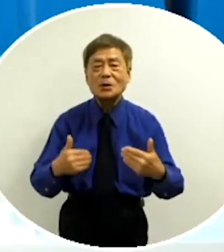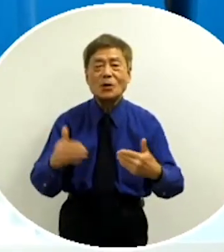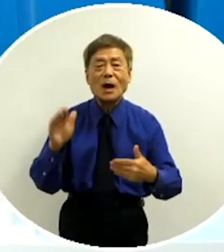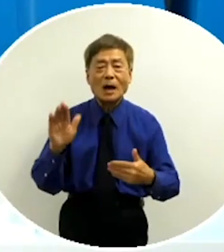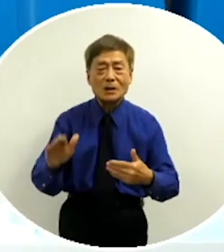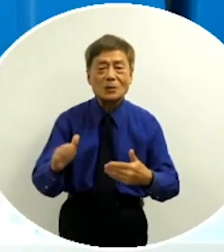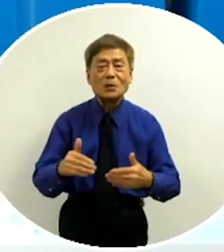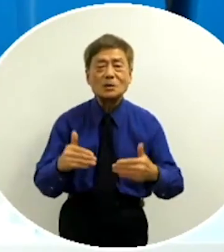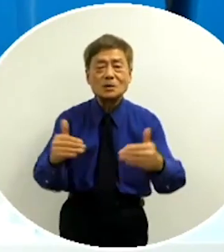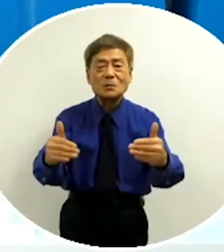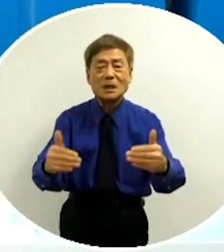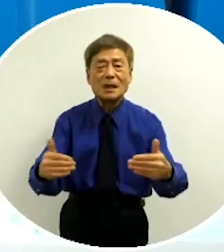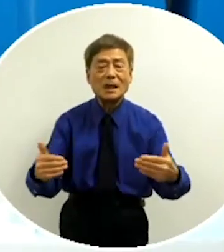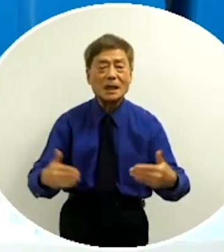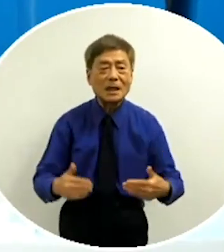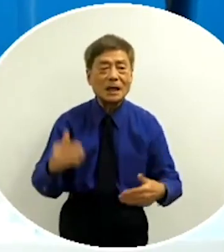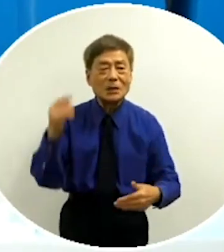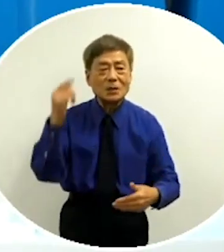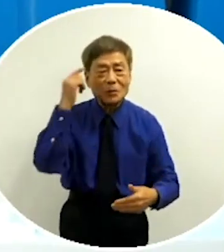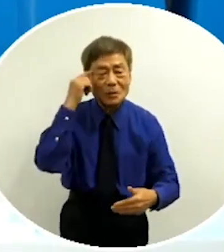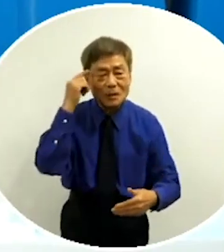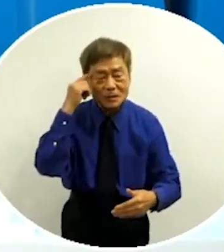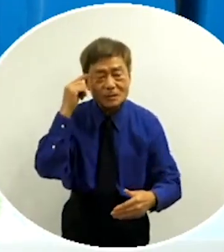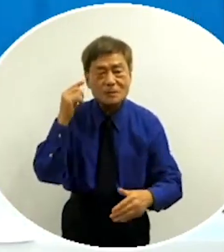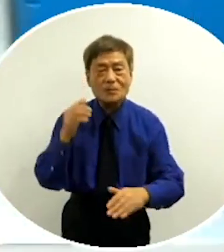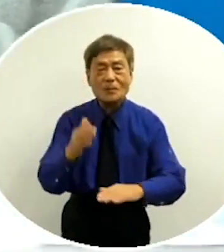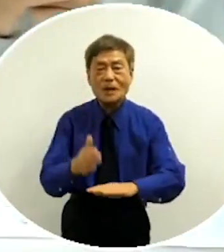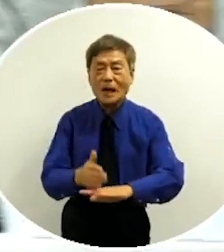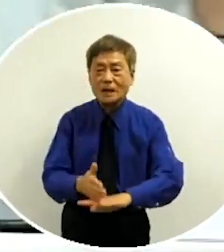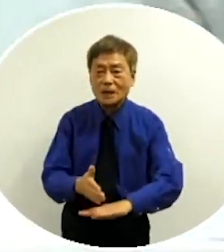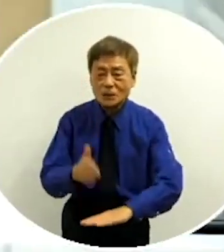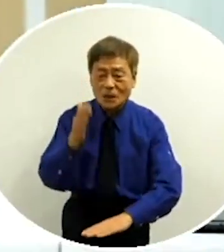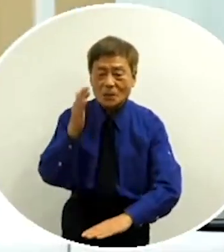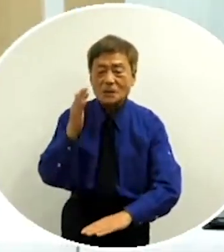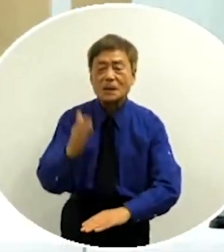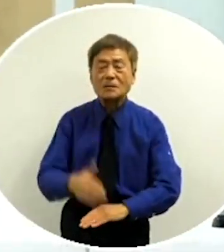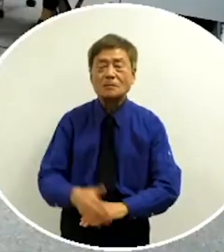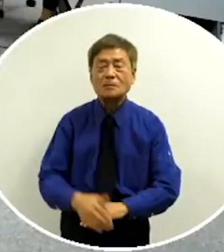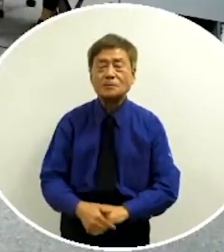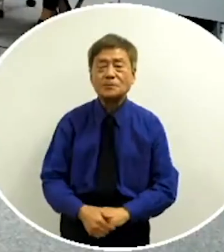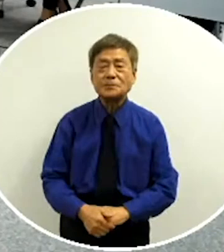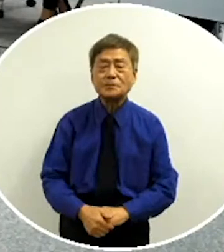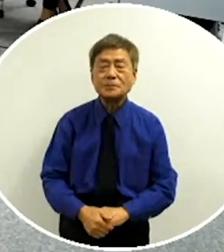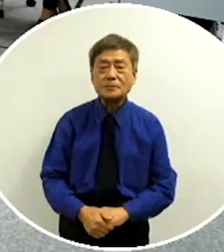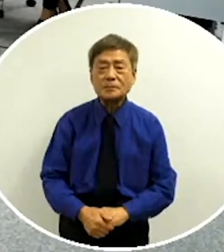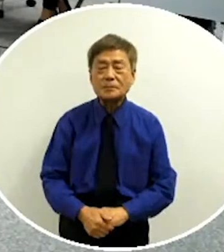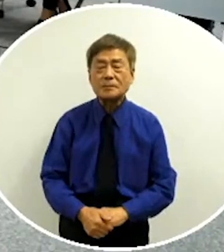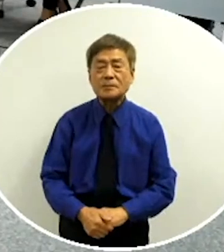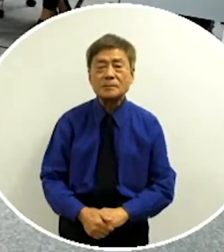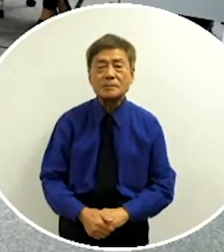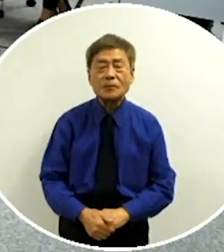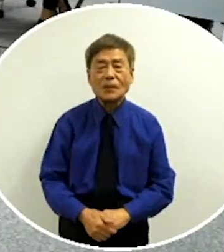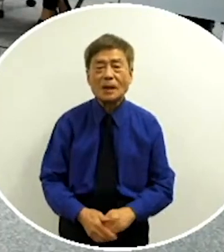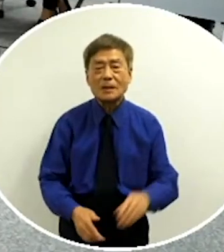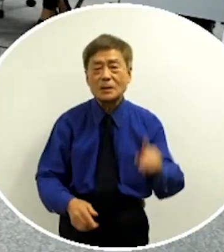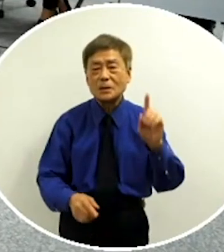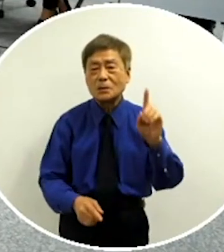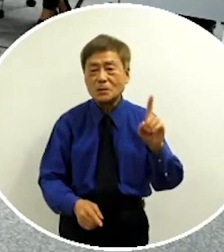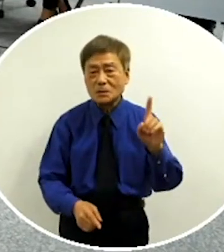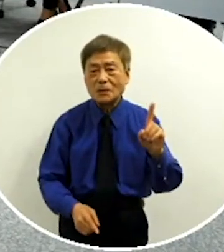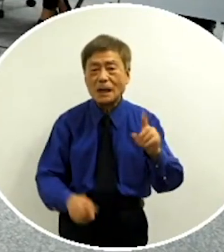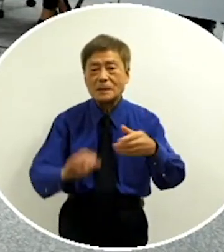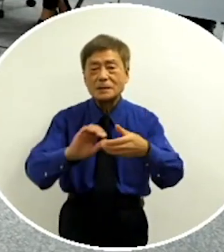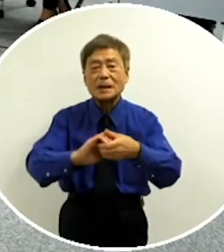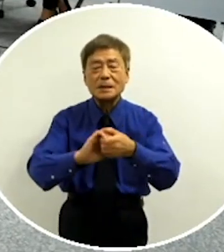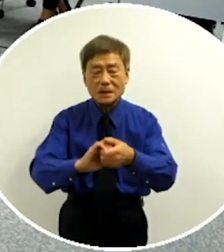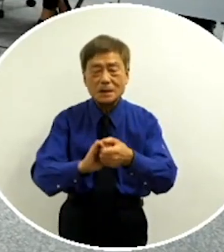なはいありがとうございましたではた三島ご訪問します一つはぜひ